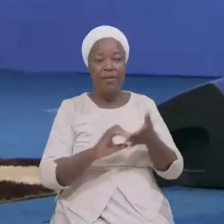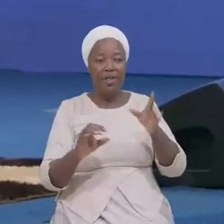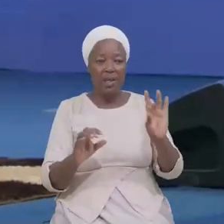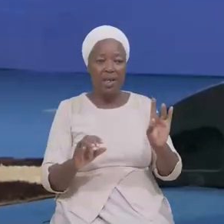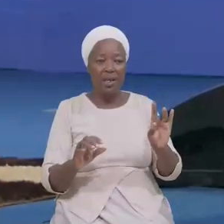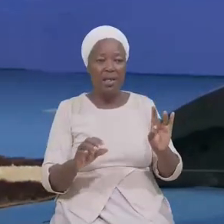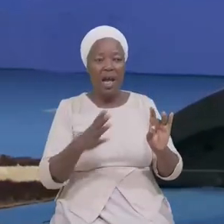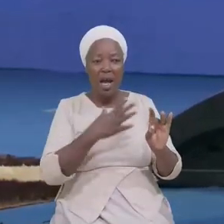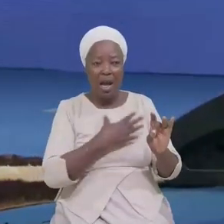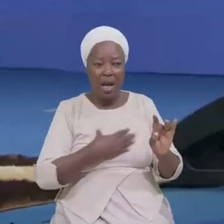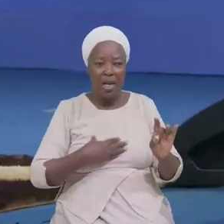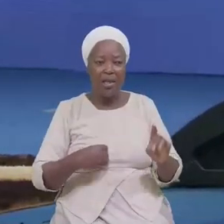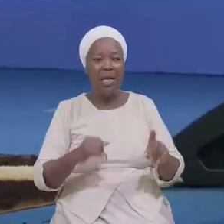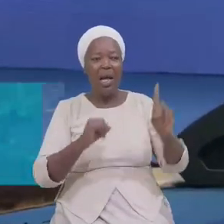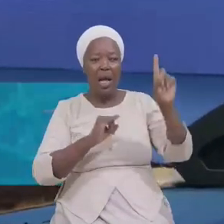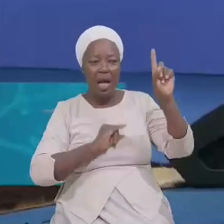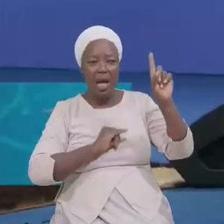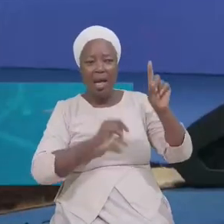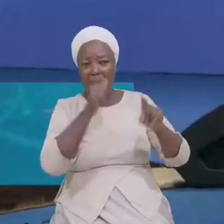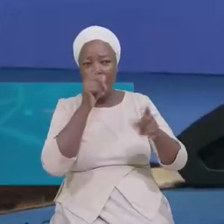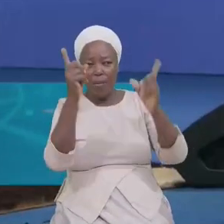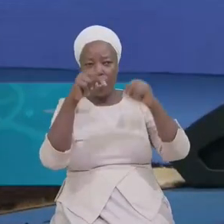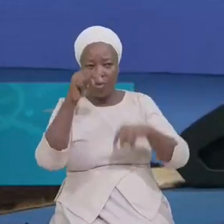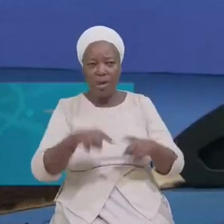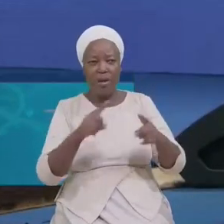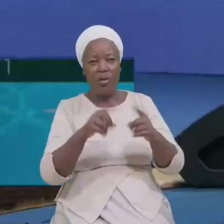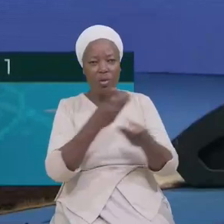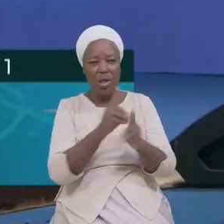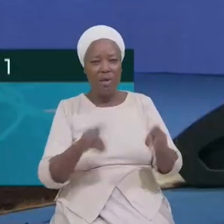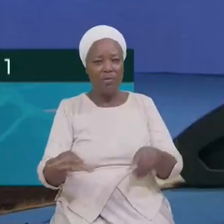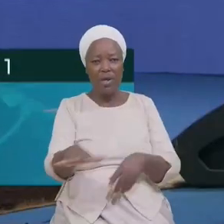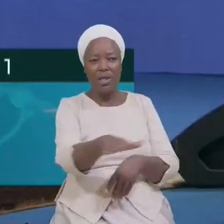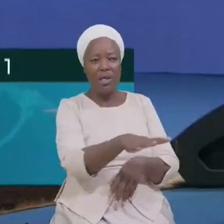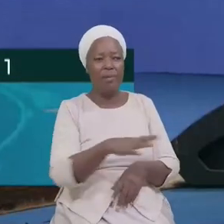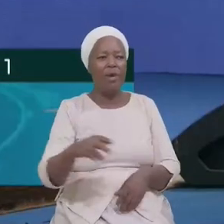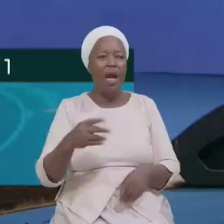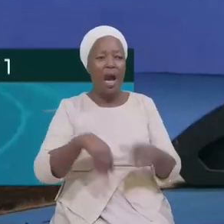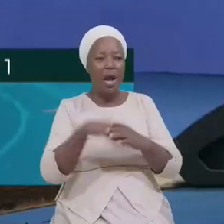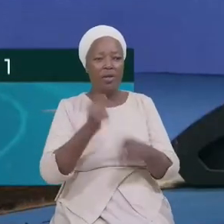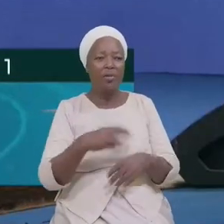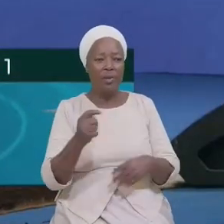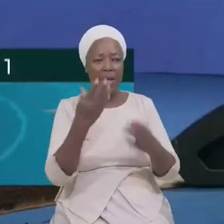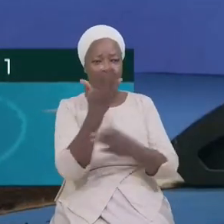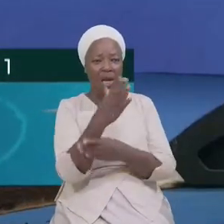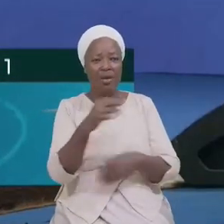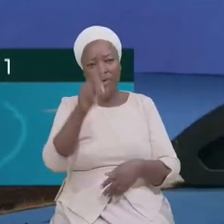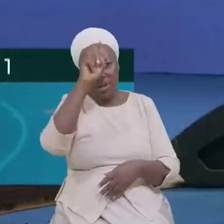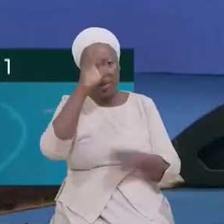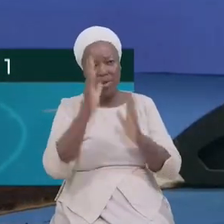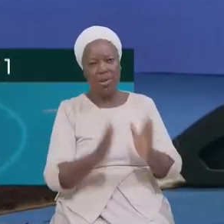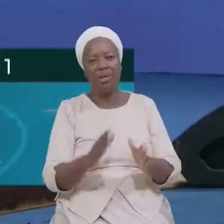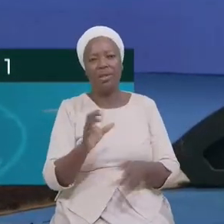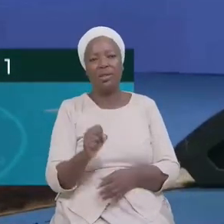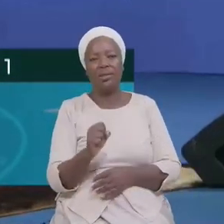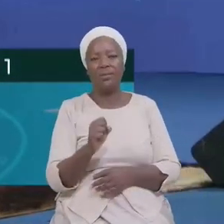verset 8, je suis descendu pour le délivrer de la main des